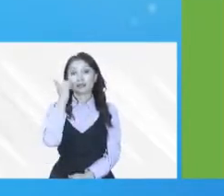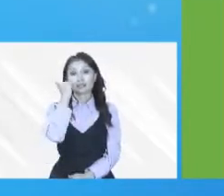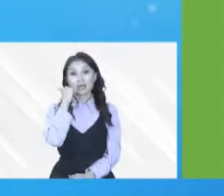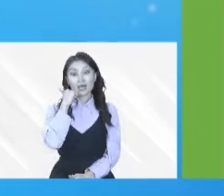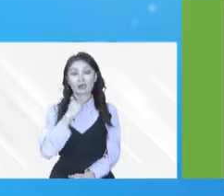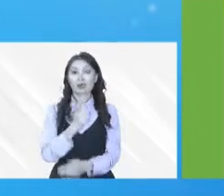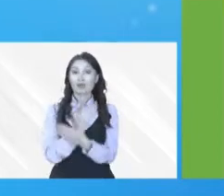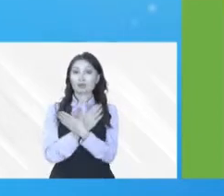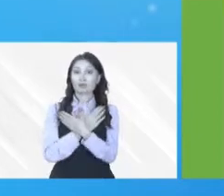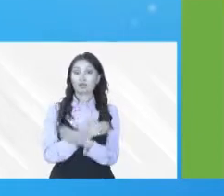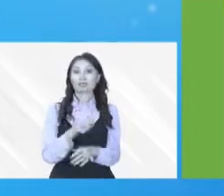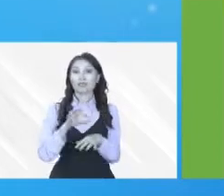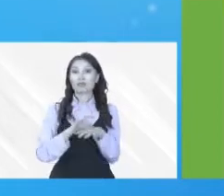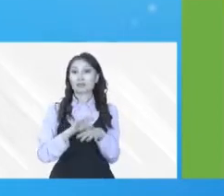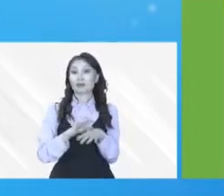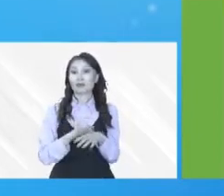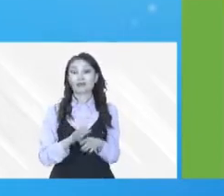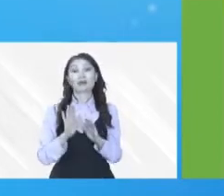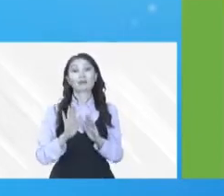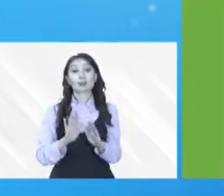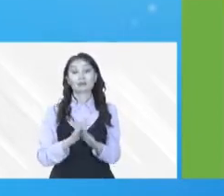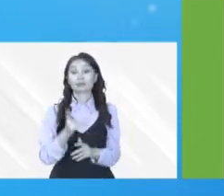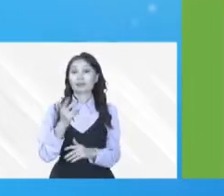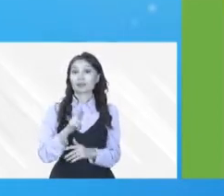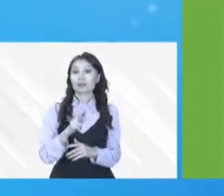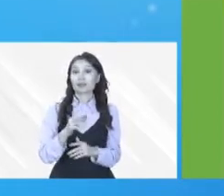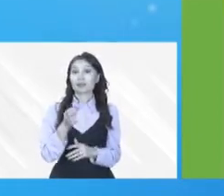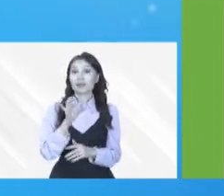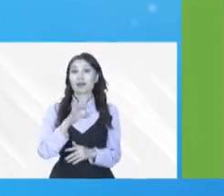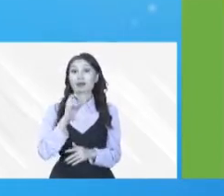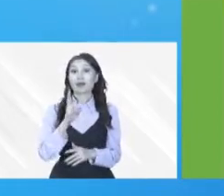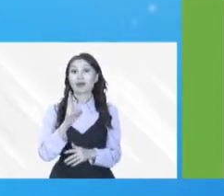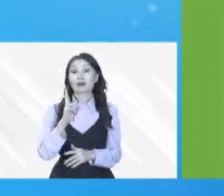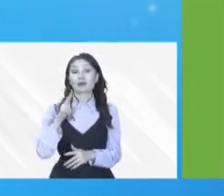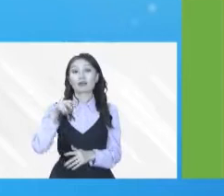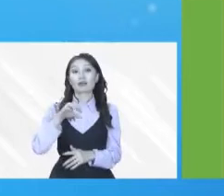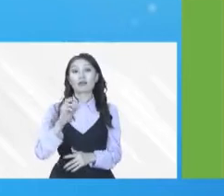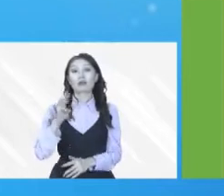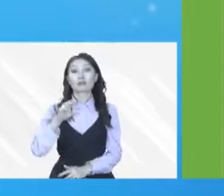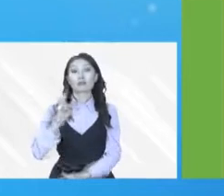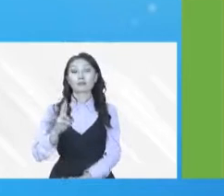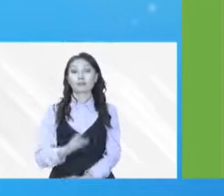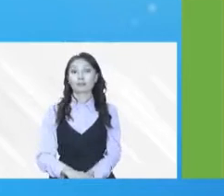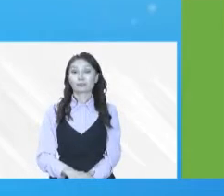старых отмирающих тканей, а также для раковых клеток.